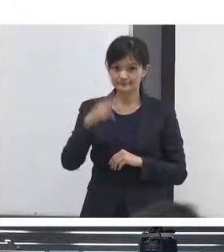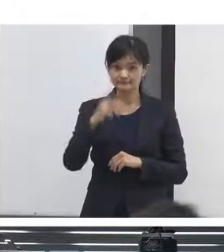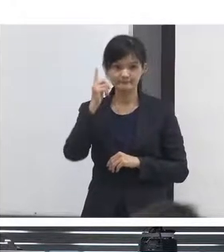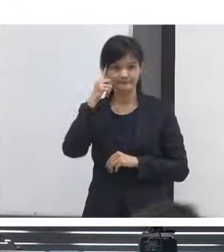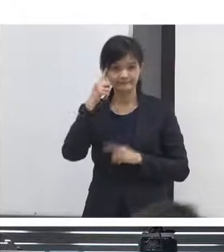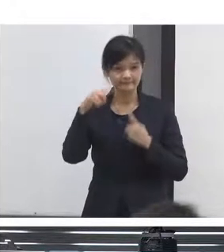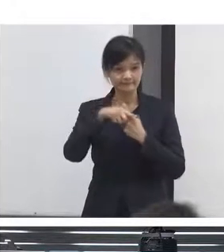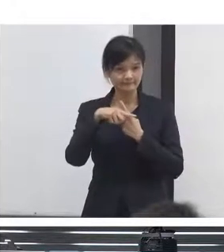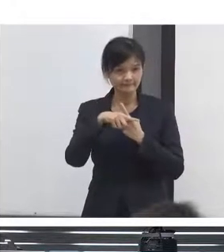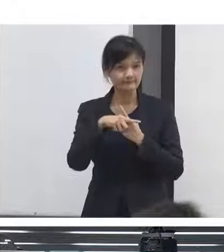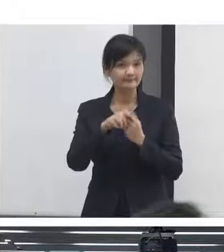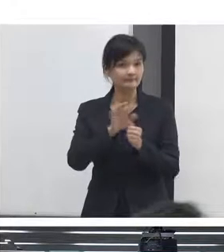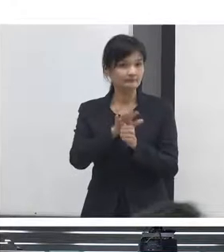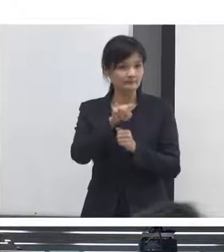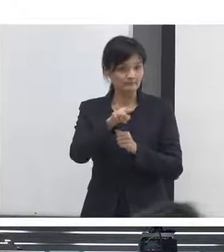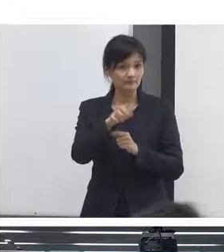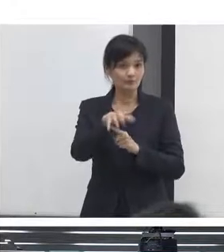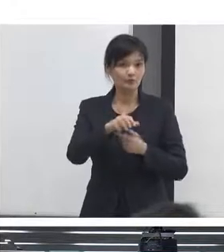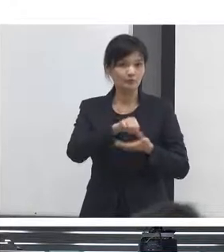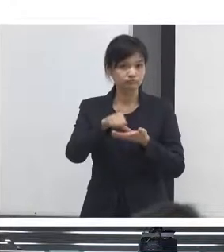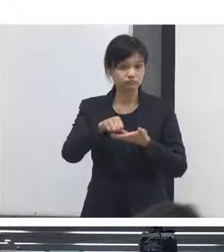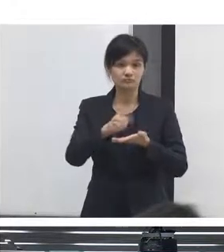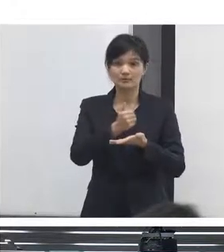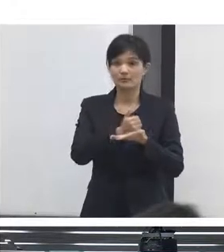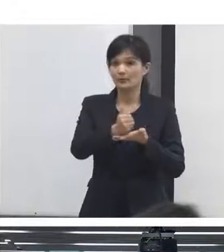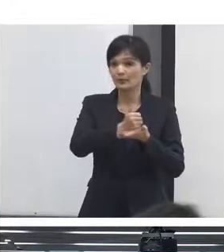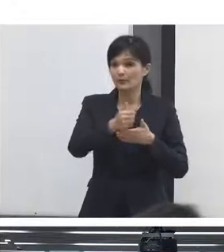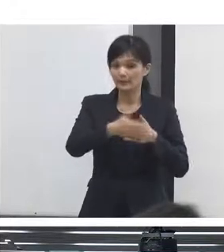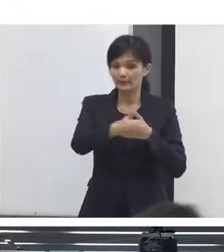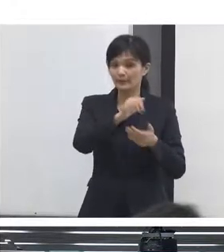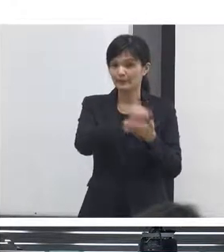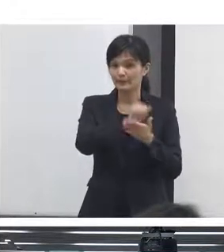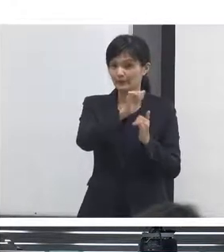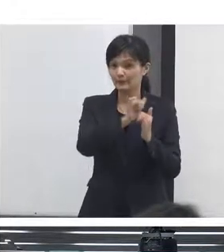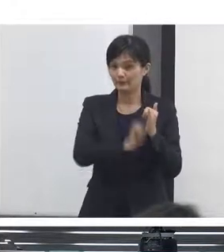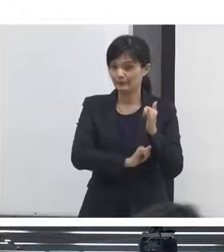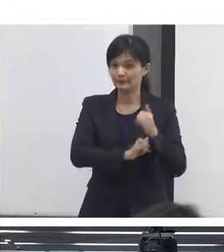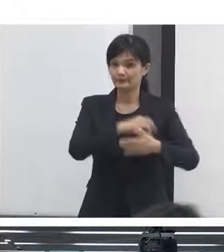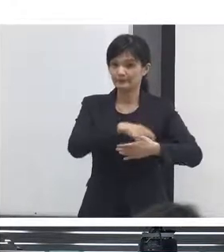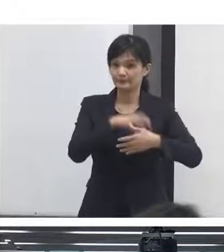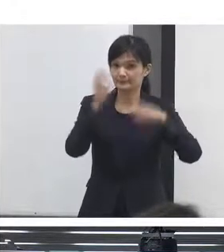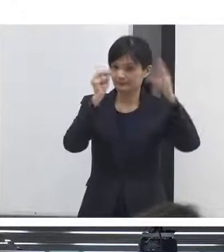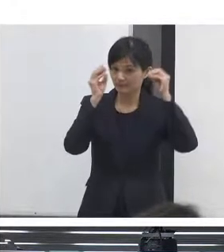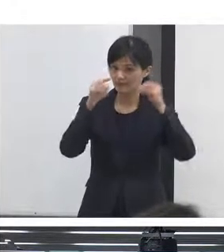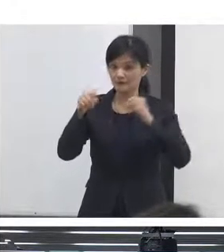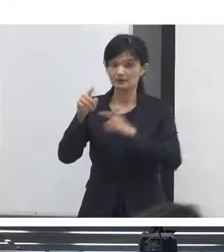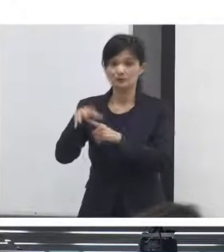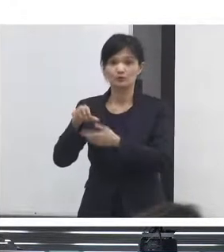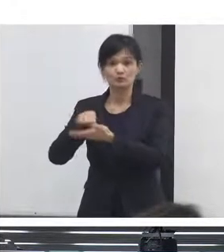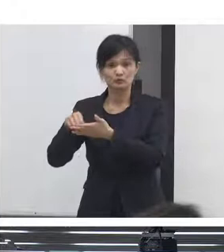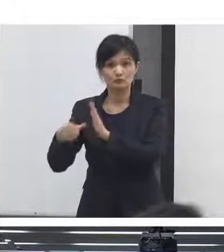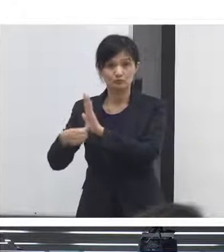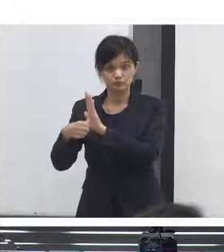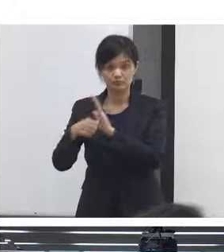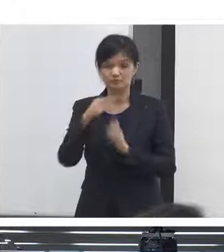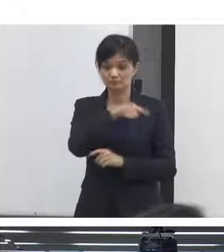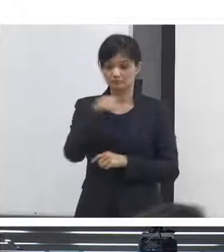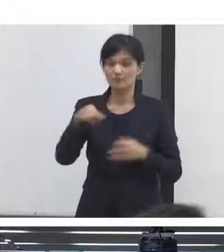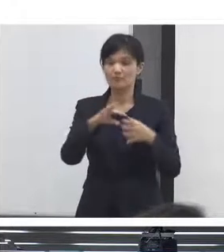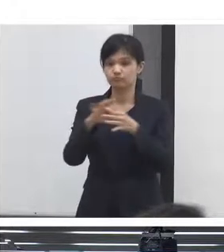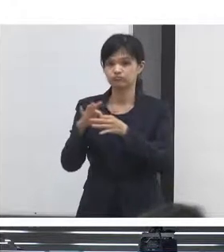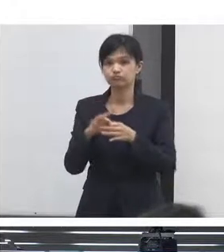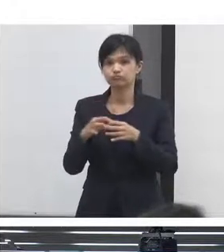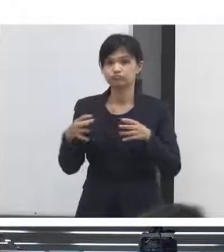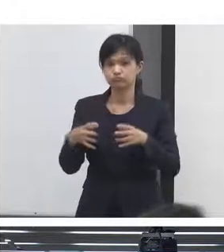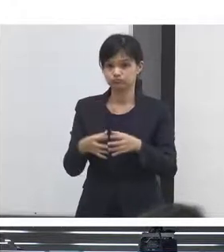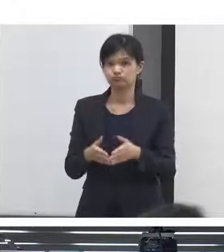们的农产品产销履历里面的这个资料跟农作物统一名称呢做一个整合。那为什么要做这样整合的事